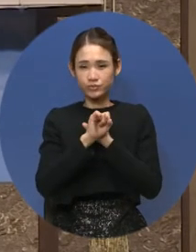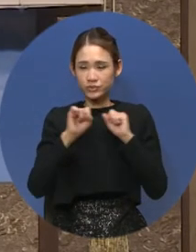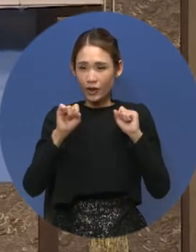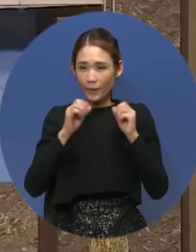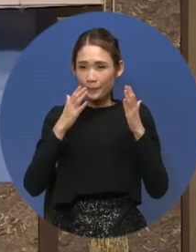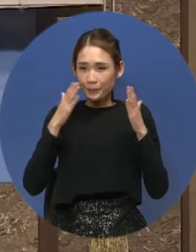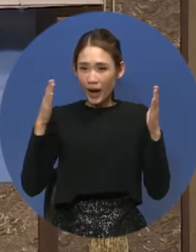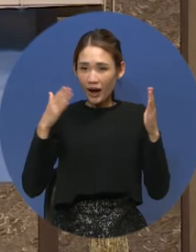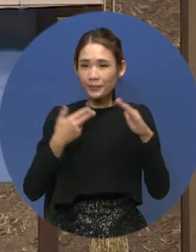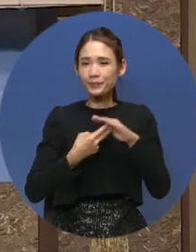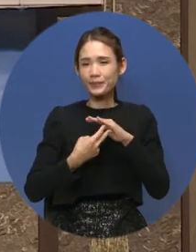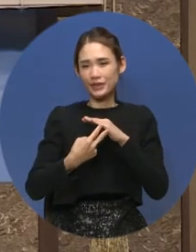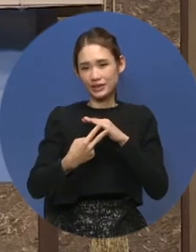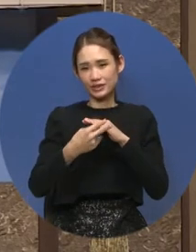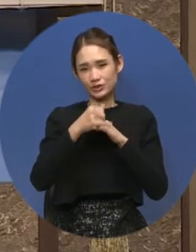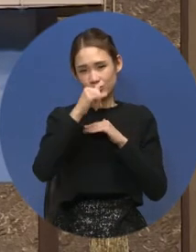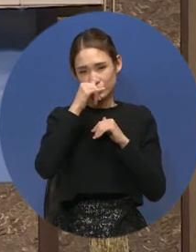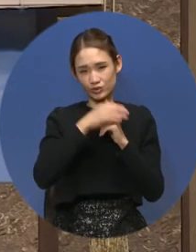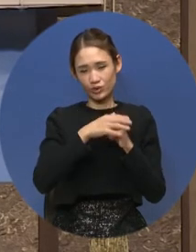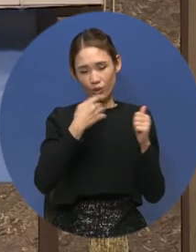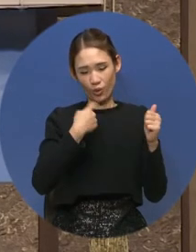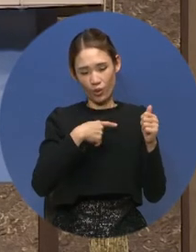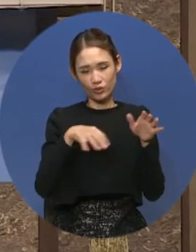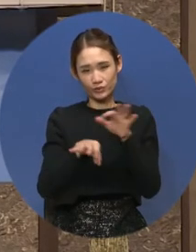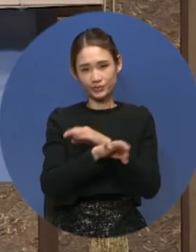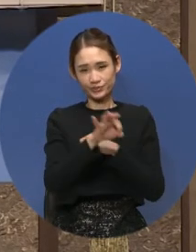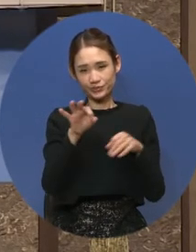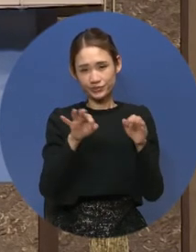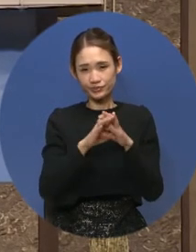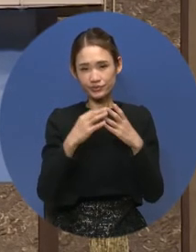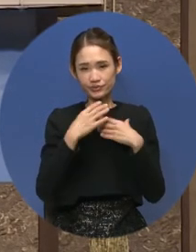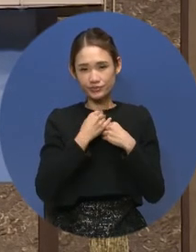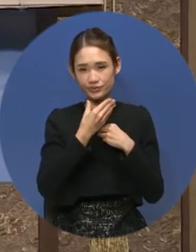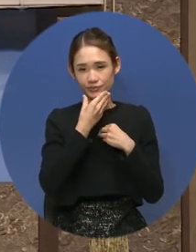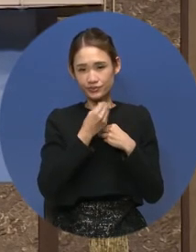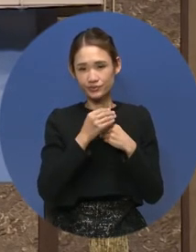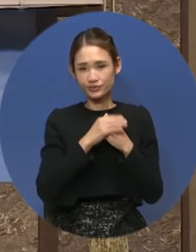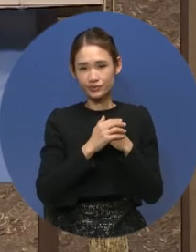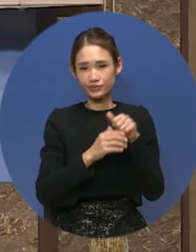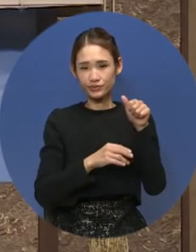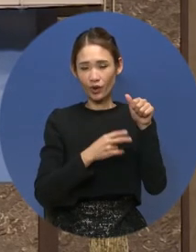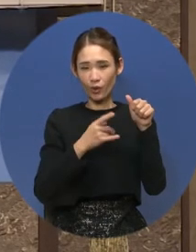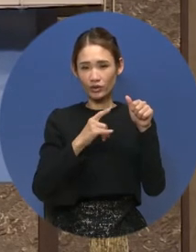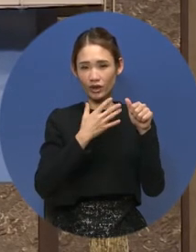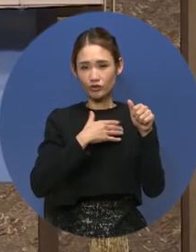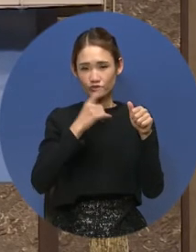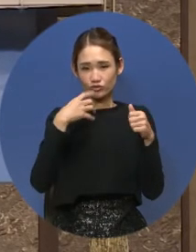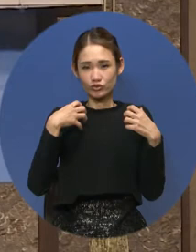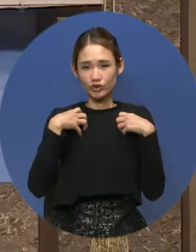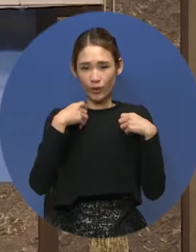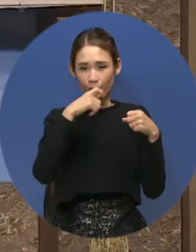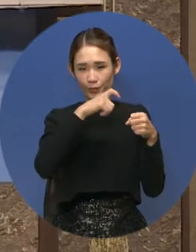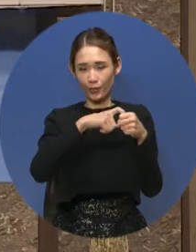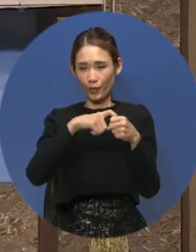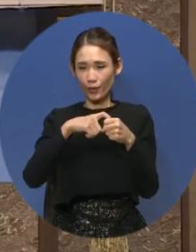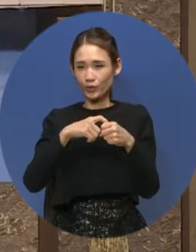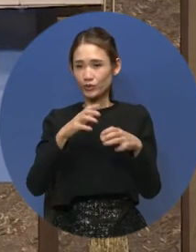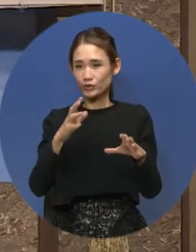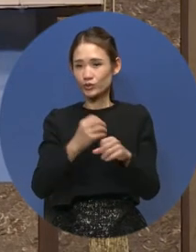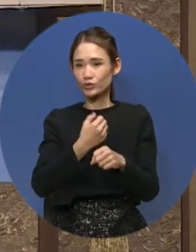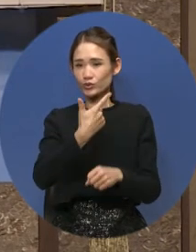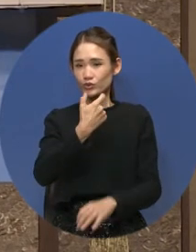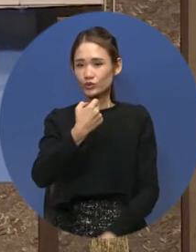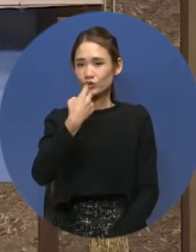비전 그리고 교육, 경제, 안심, 복지, 민주도시라는 5대 구적 목표 네. 그리고